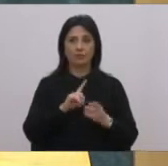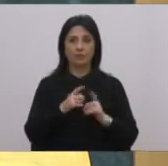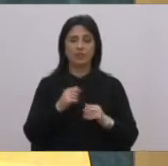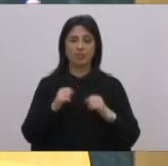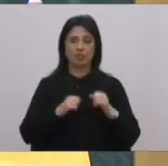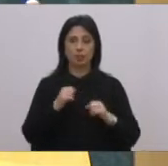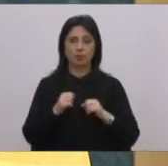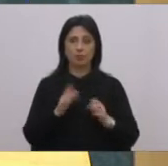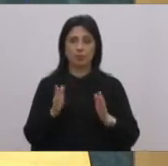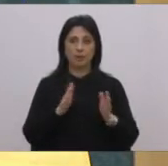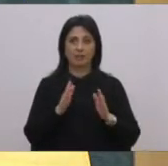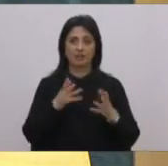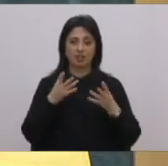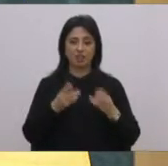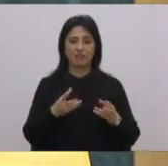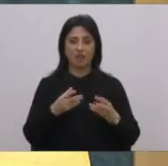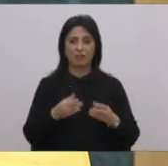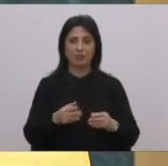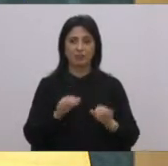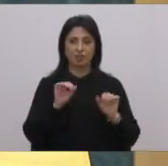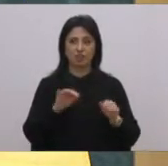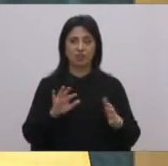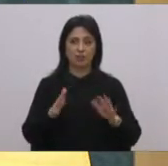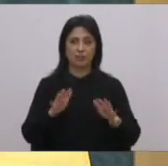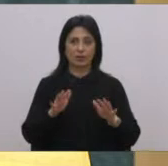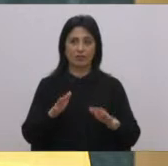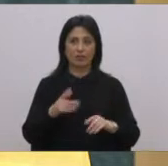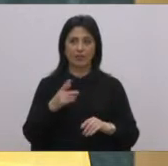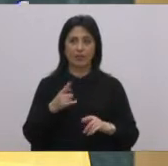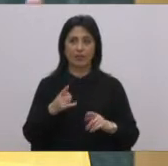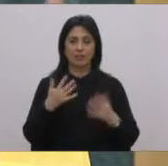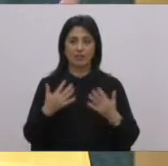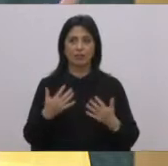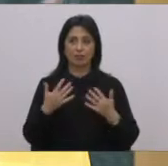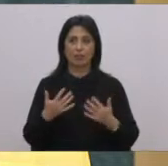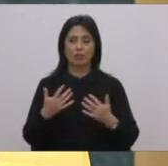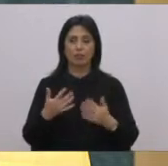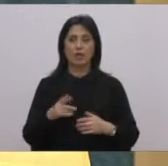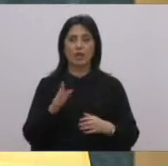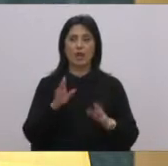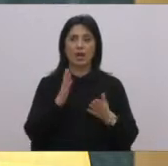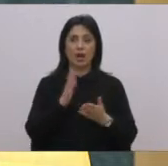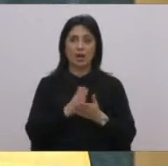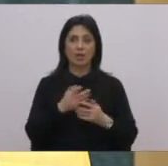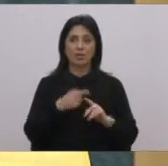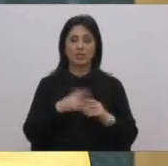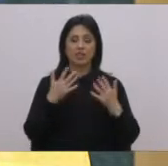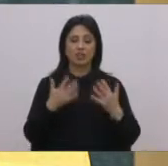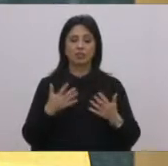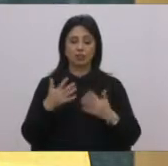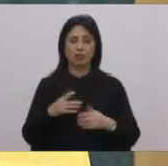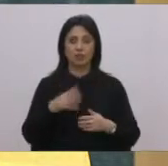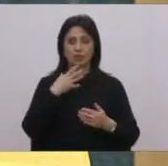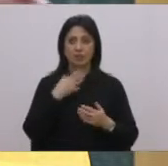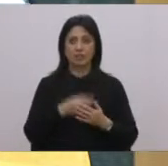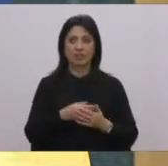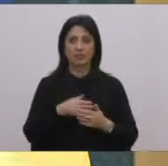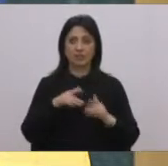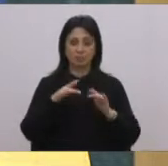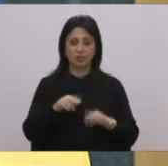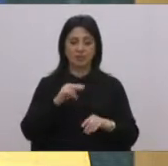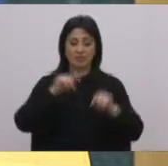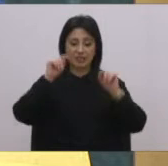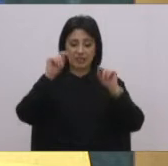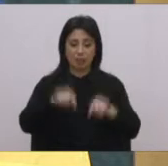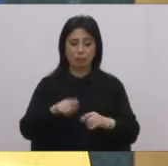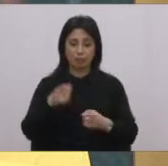რომ მაქსიმალურად შევარბილოთ შეძლებით და გვარად ეს დისკომფორტი. არის ის დისკომფორტი, რომელიც საკუთრივ მიმდინარე